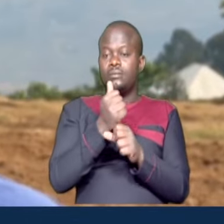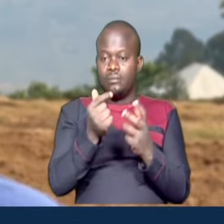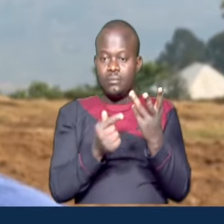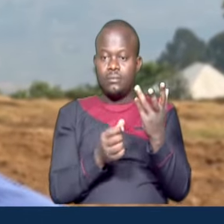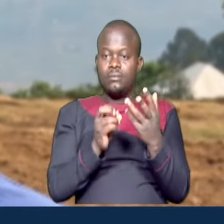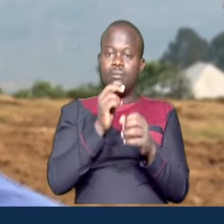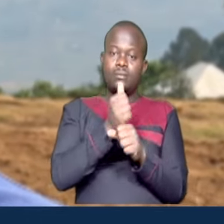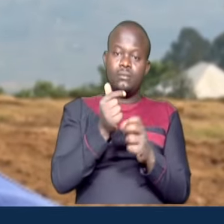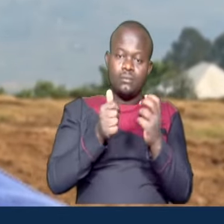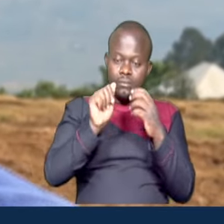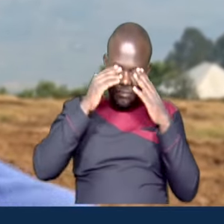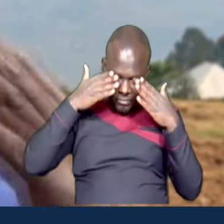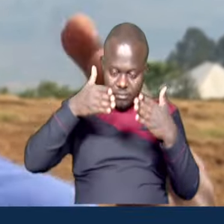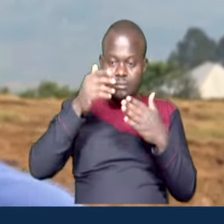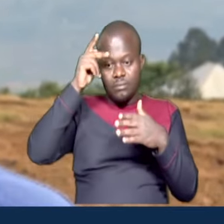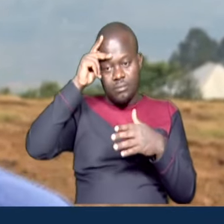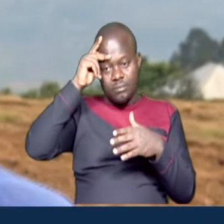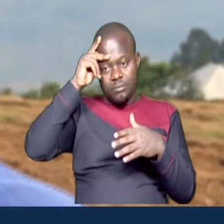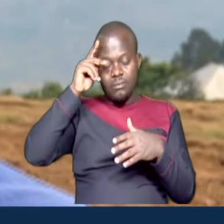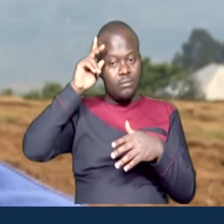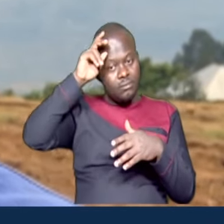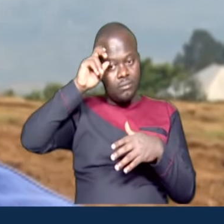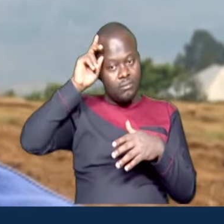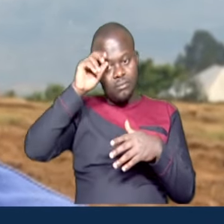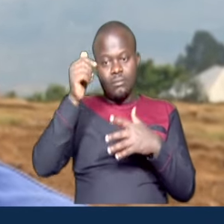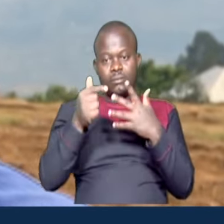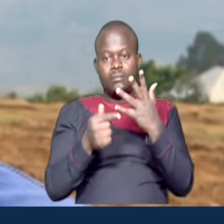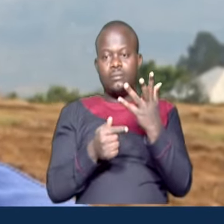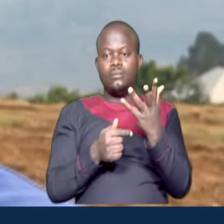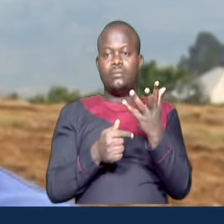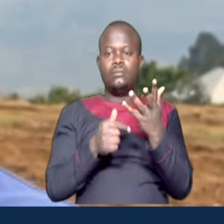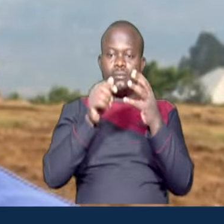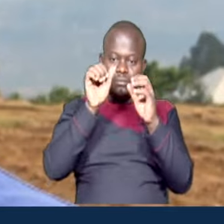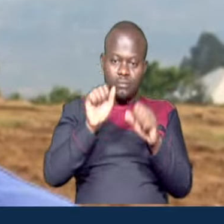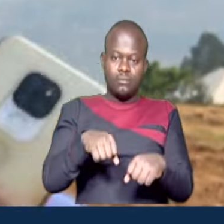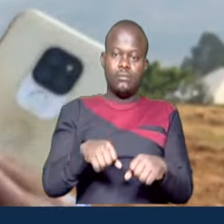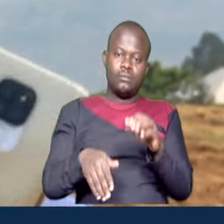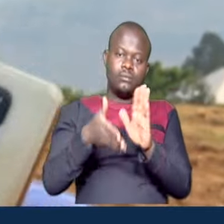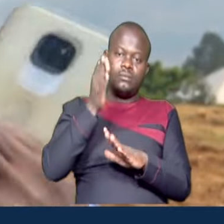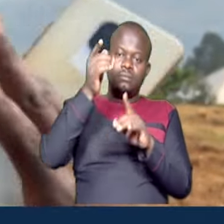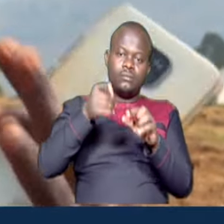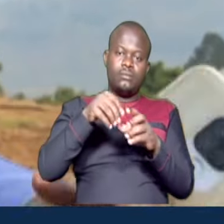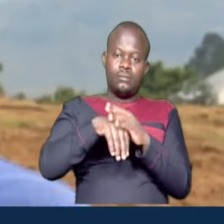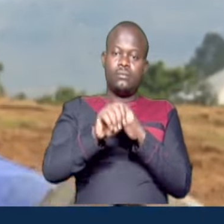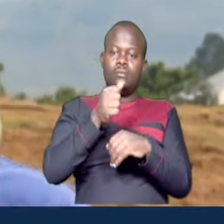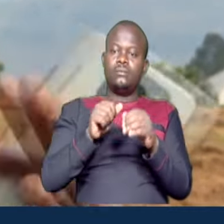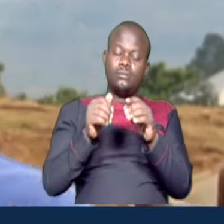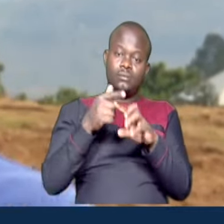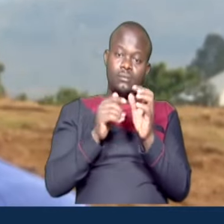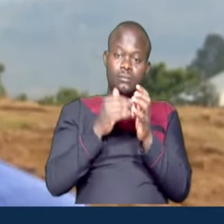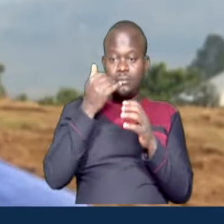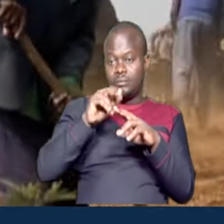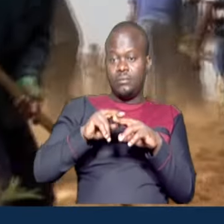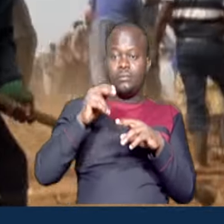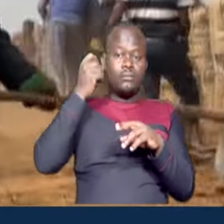gukora iki ari cyo bashyizeho ubwenge n'ubundi batekereza cyakindi gishobora guhita kibazira mu mukaka ukanya iyo bicaye bakumva ko nta